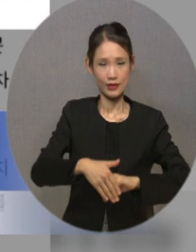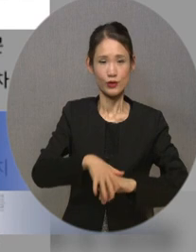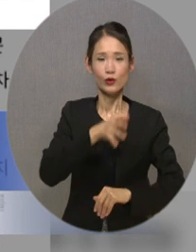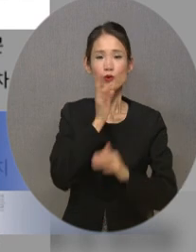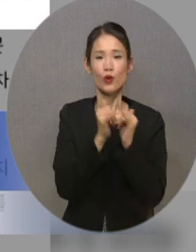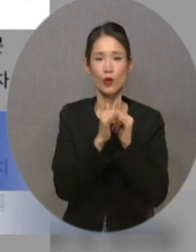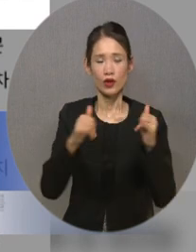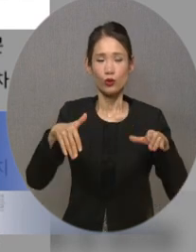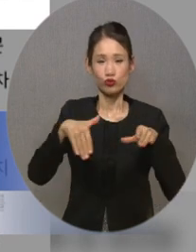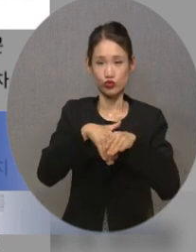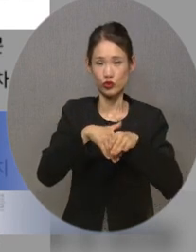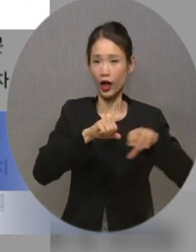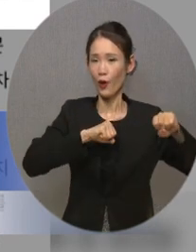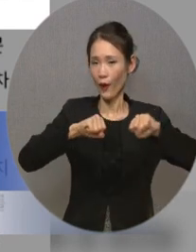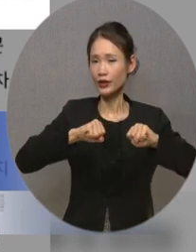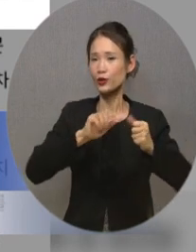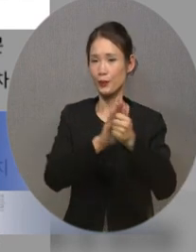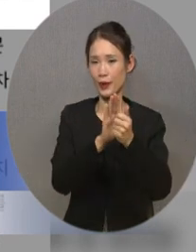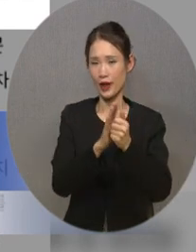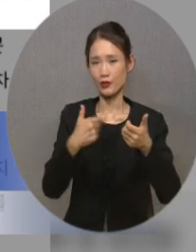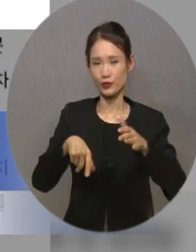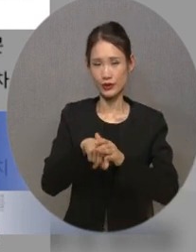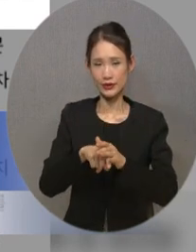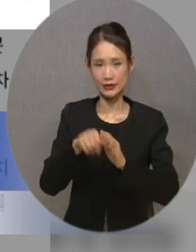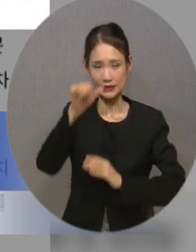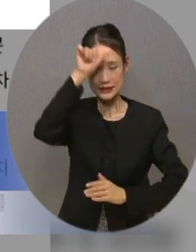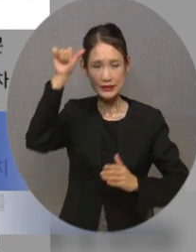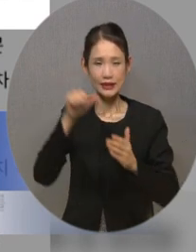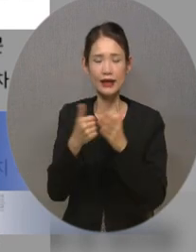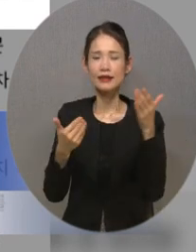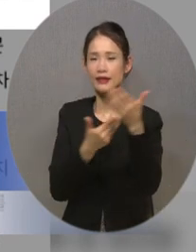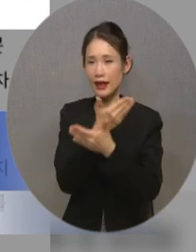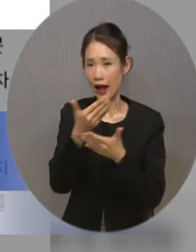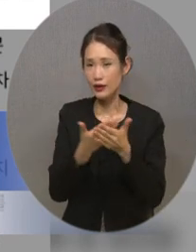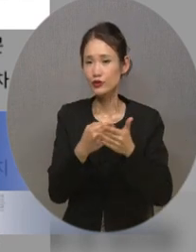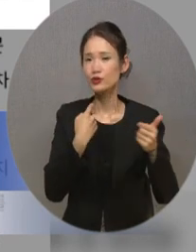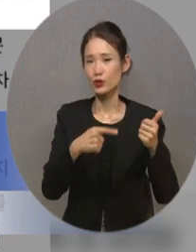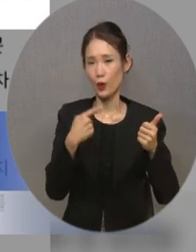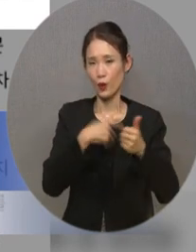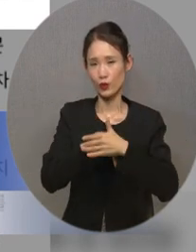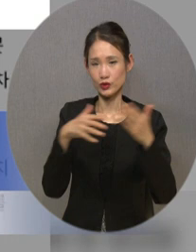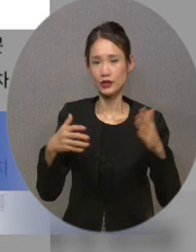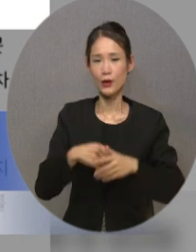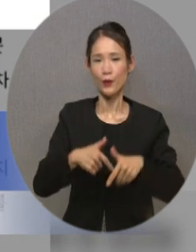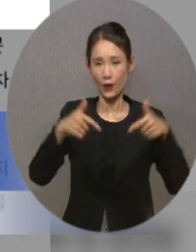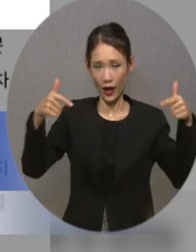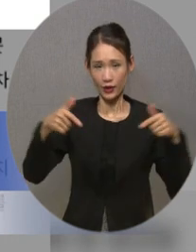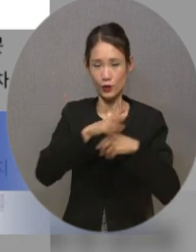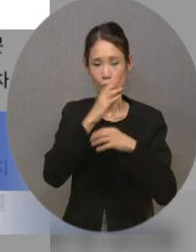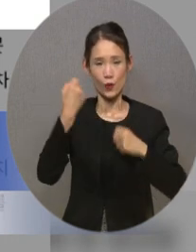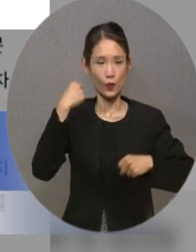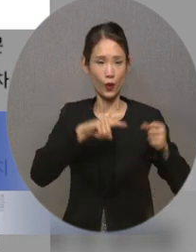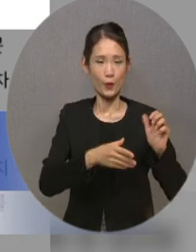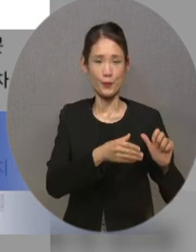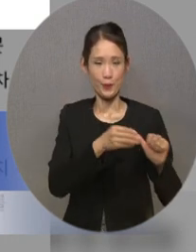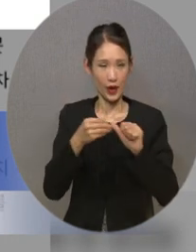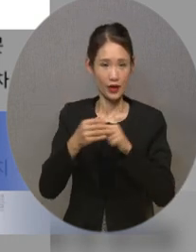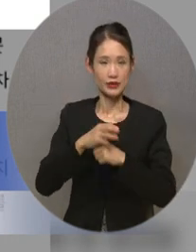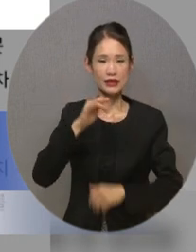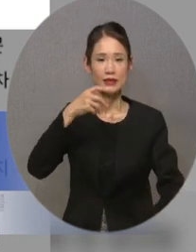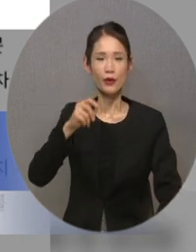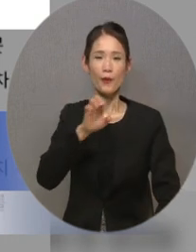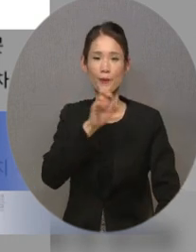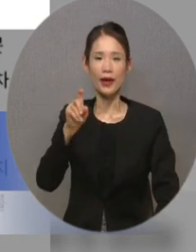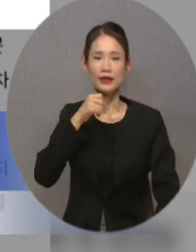노인들의 문화활동 지원을 위해 인생 나눔 교실을 확대하고 노인 공연팀을 선발하는 실버 마이크 등의